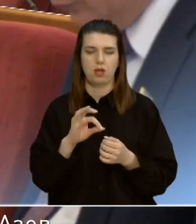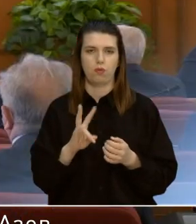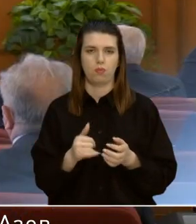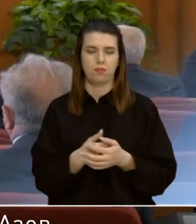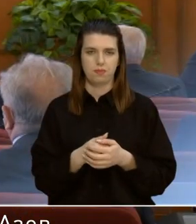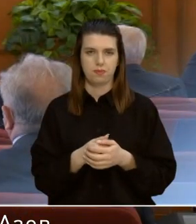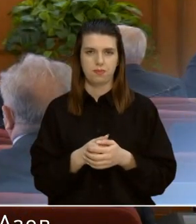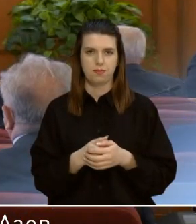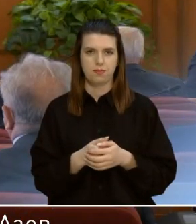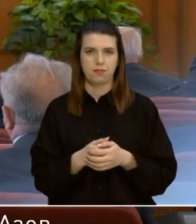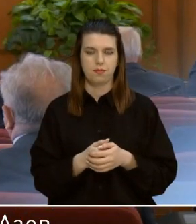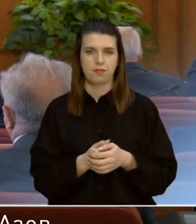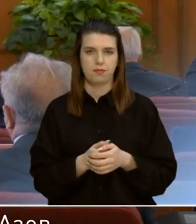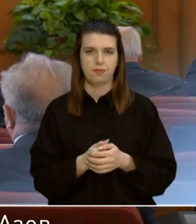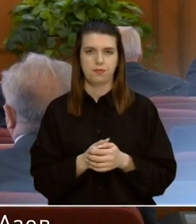Ростов-на-Дону.